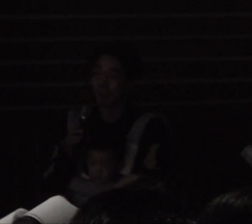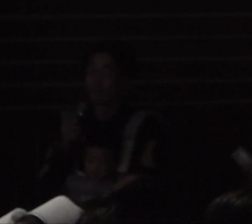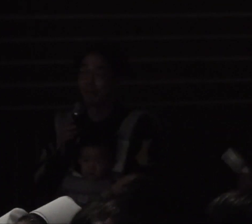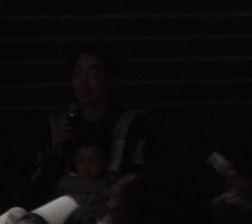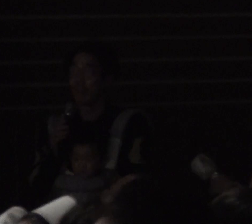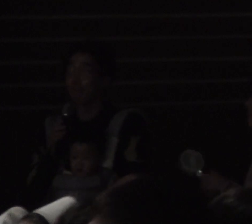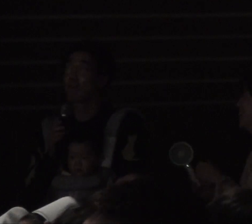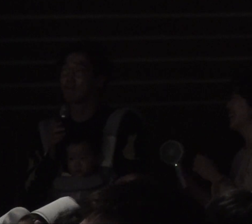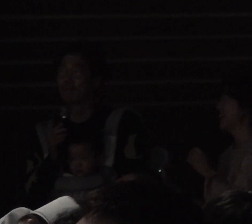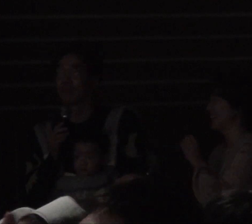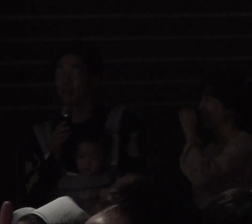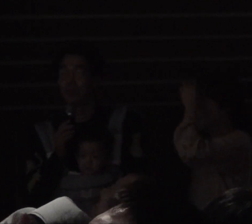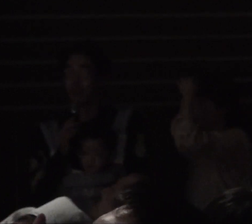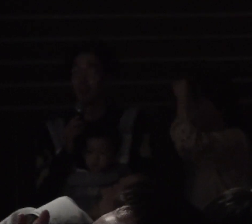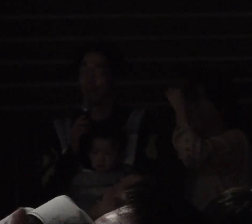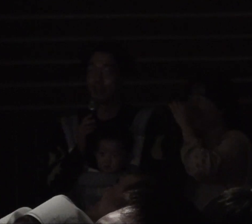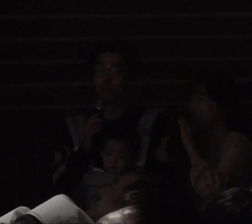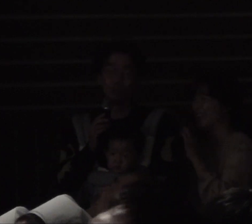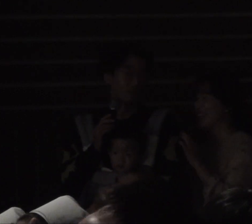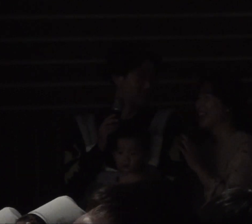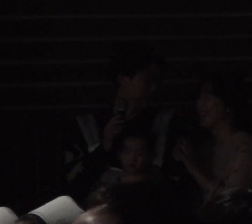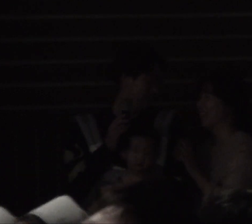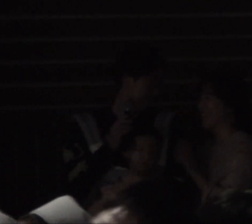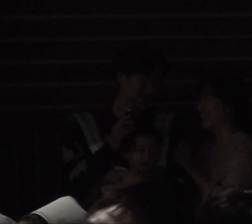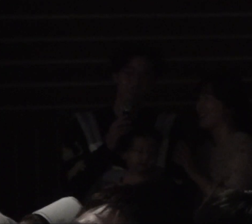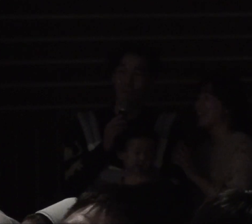할 말은 많지만. 네, 할 말은 많지만 여기까지. 네.